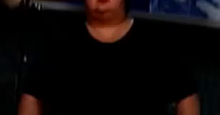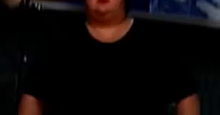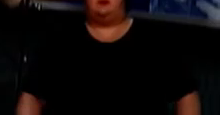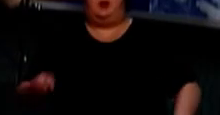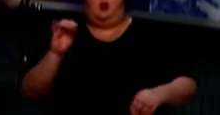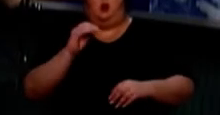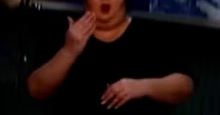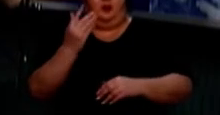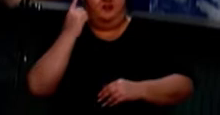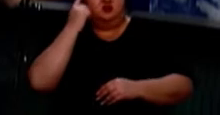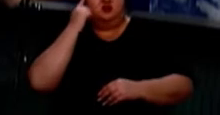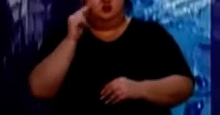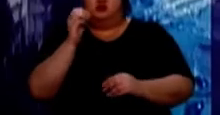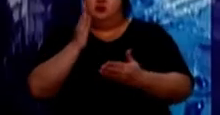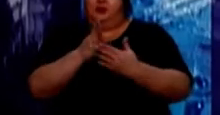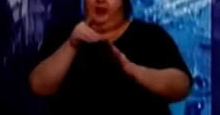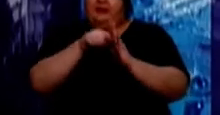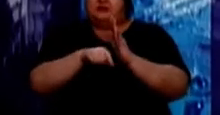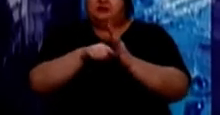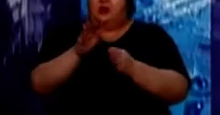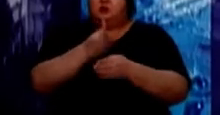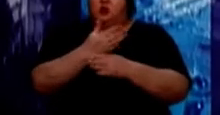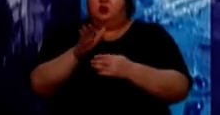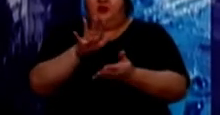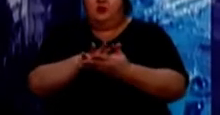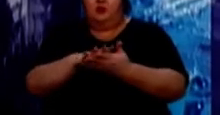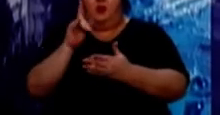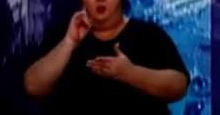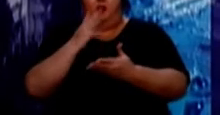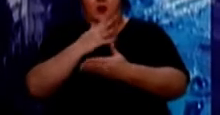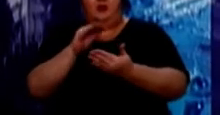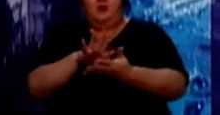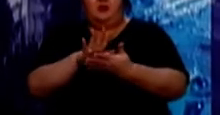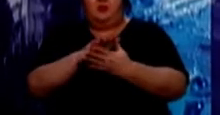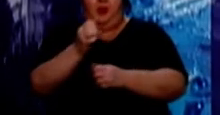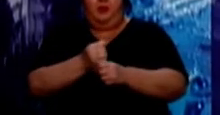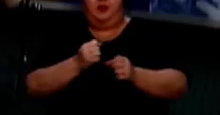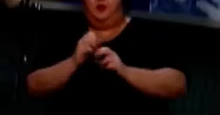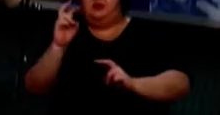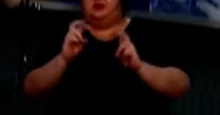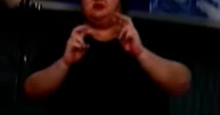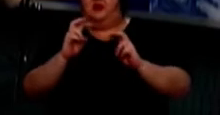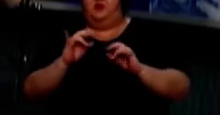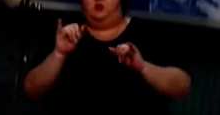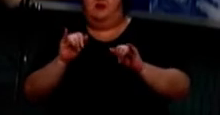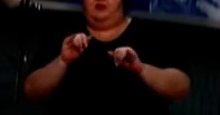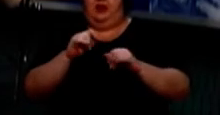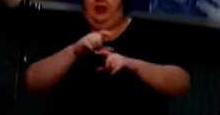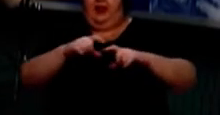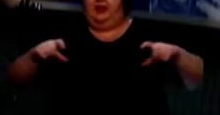Юлія, на вашу думку, чи є сенс сортувати сміття, доки немає сміттєпереробних заводів і сортувальних ліній? Звичайно, тому